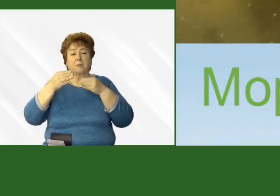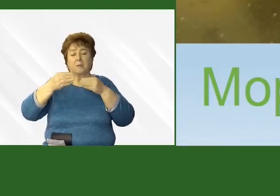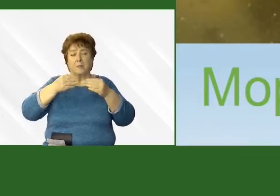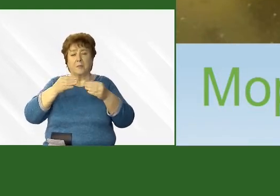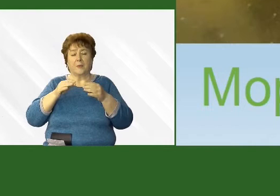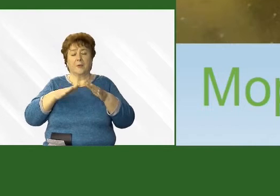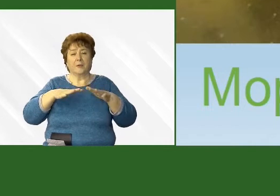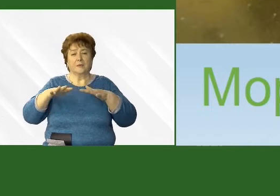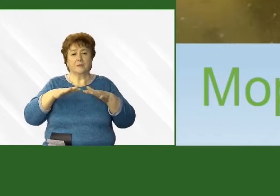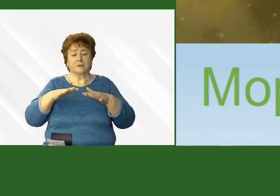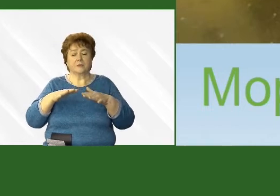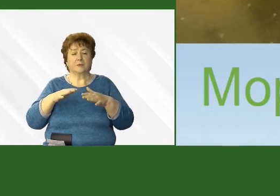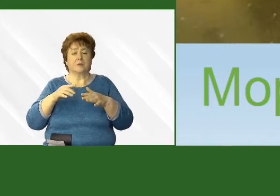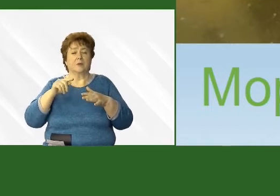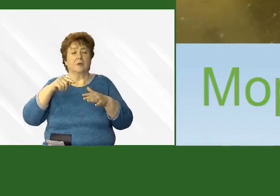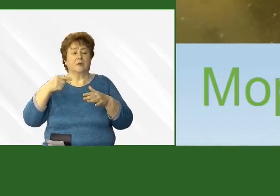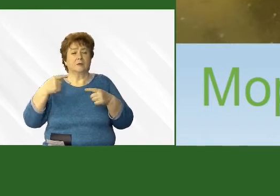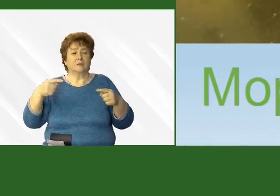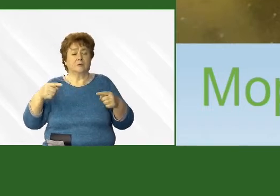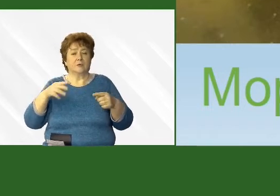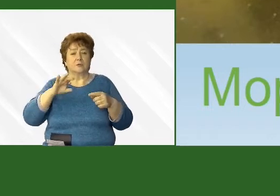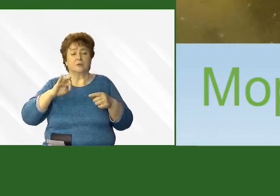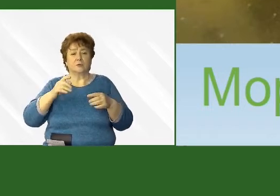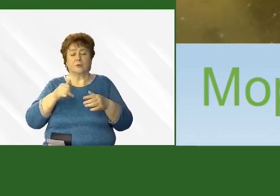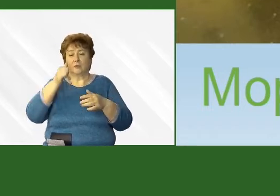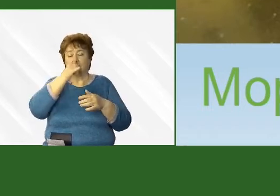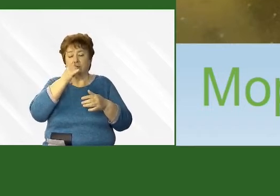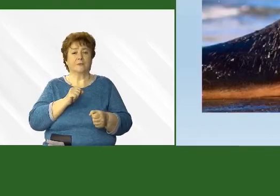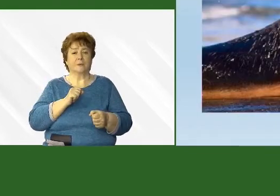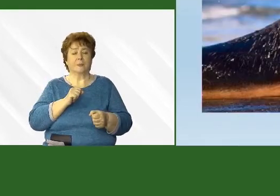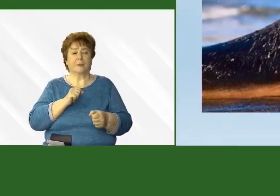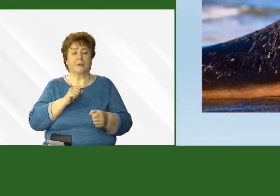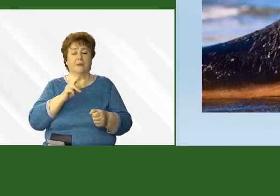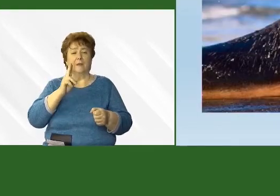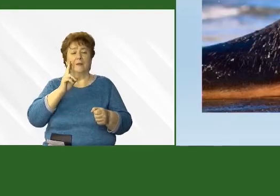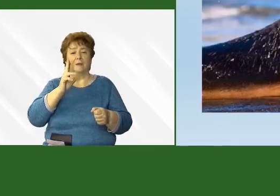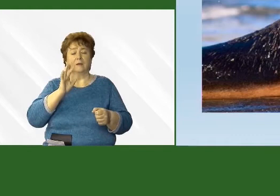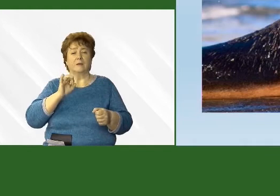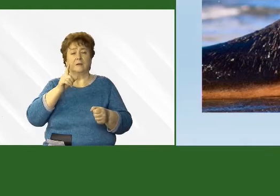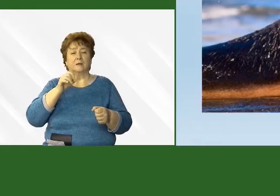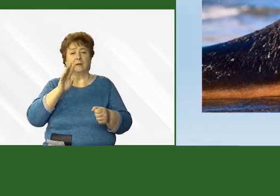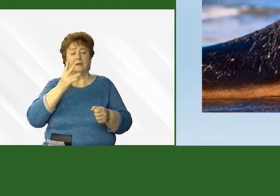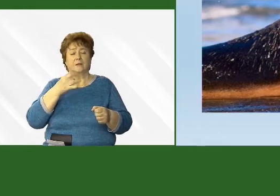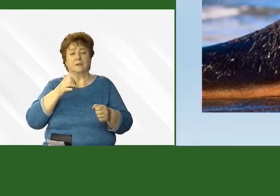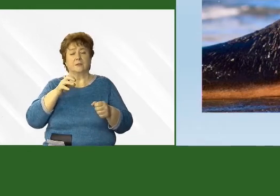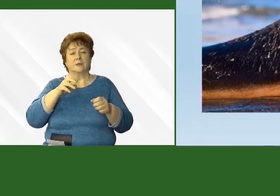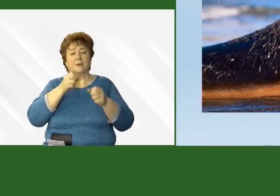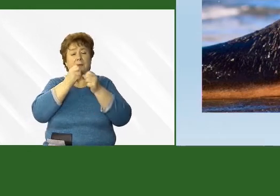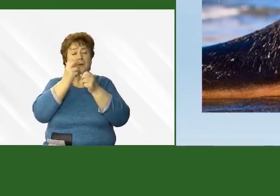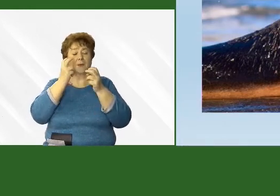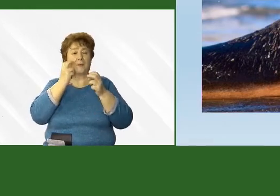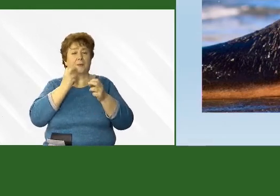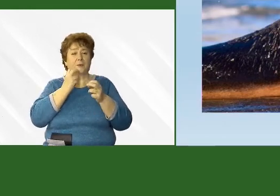и подвижности мало кто из других тюленей может сравниться с ним. Кергеленский морской котик обитает